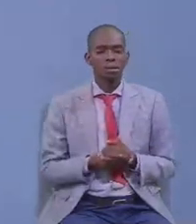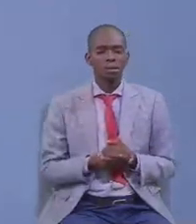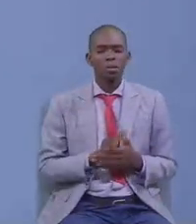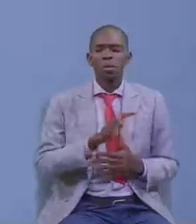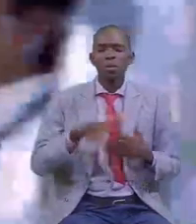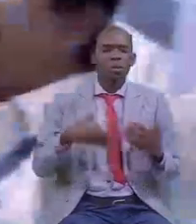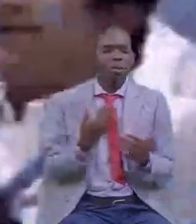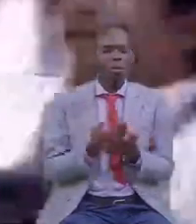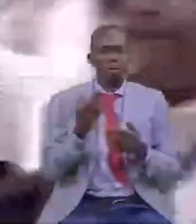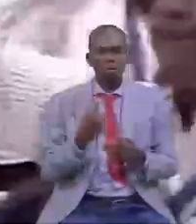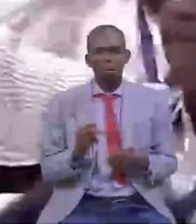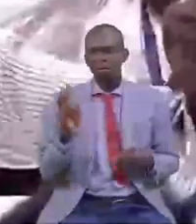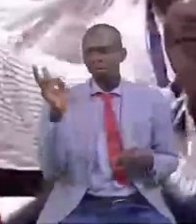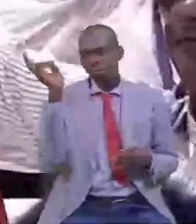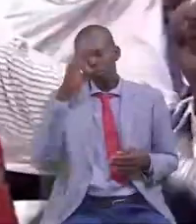les négligences du passé,